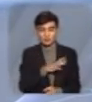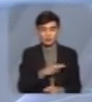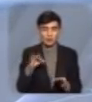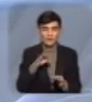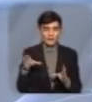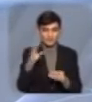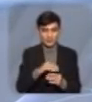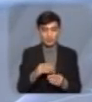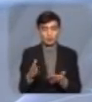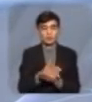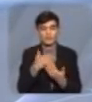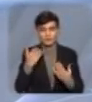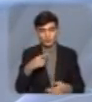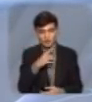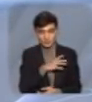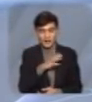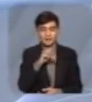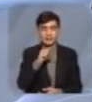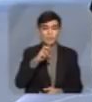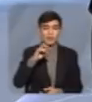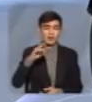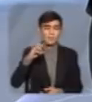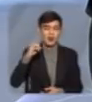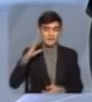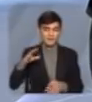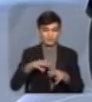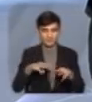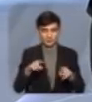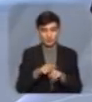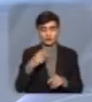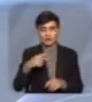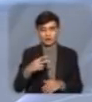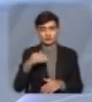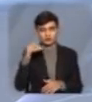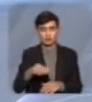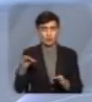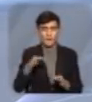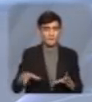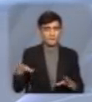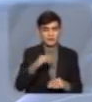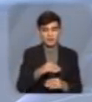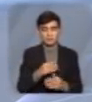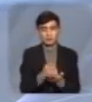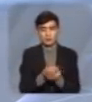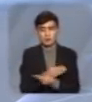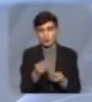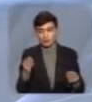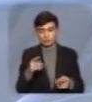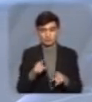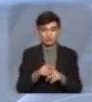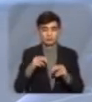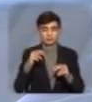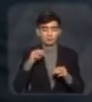қателіктердің барлығын жойдық десе, Сапарбаев мырза 20 мыңнан барлығына бірдей беру дұрыс емес екендігін айтып отыр.